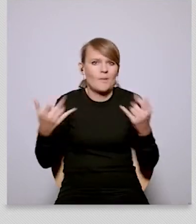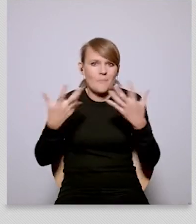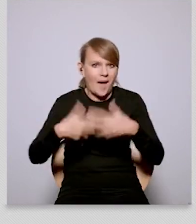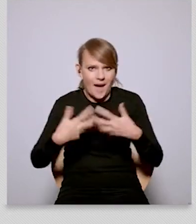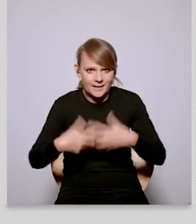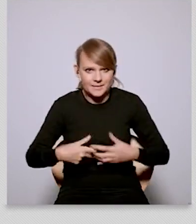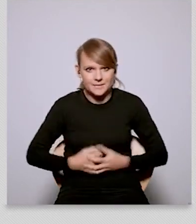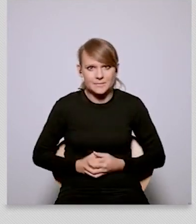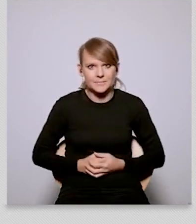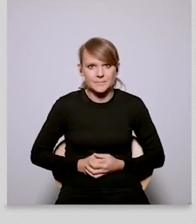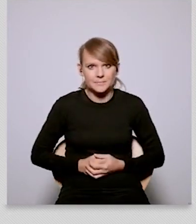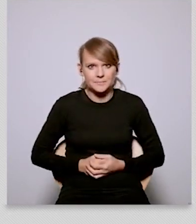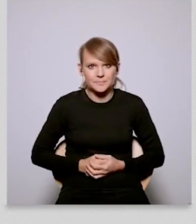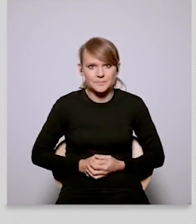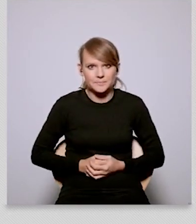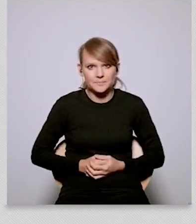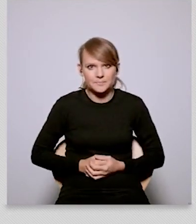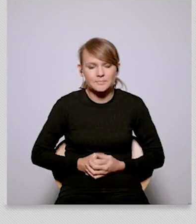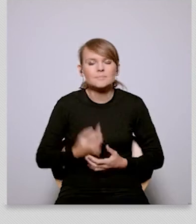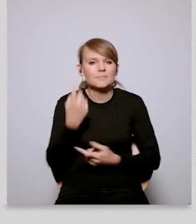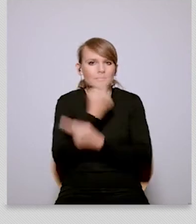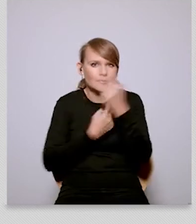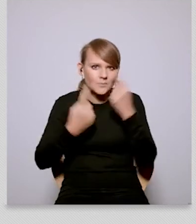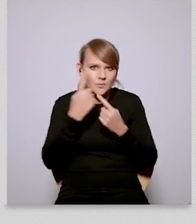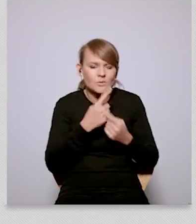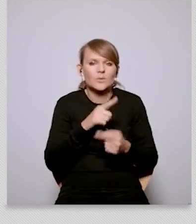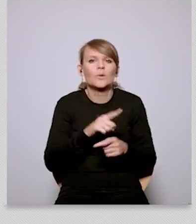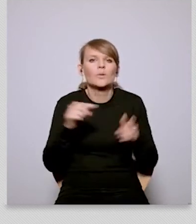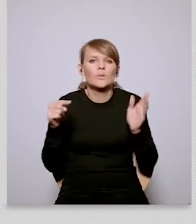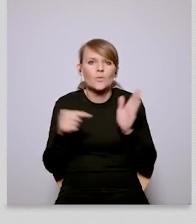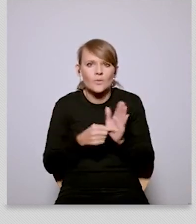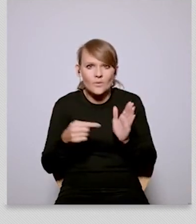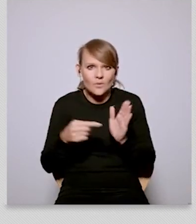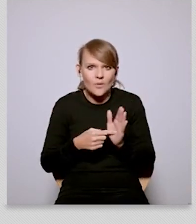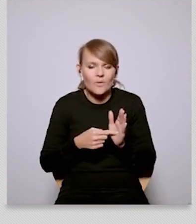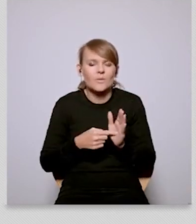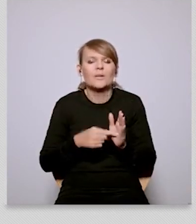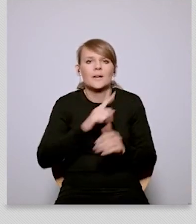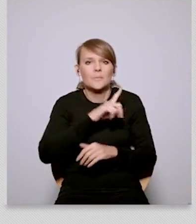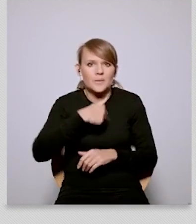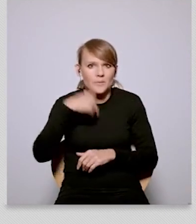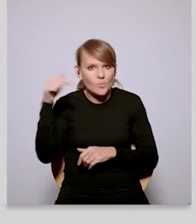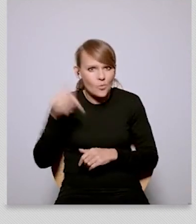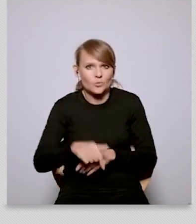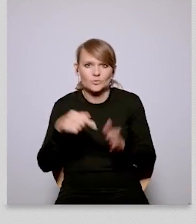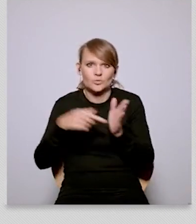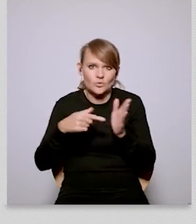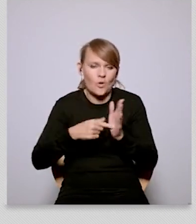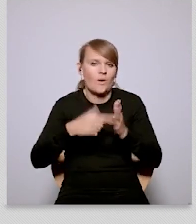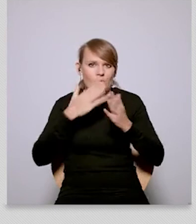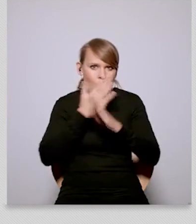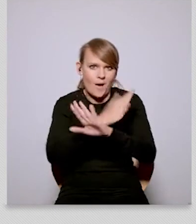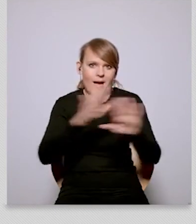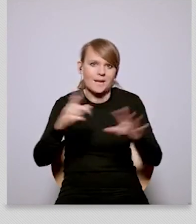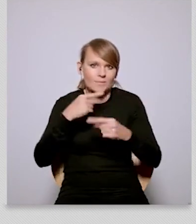więc wydaje mi się że to właśnie tę narrację musimy promować i proponować